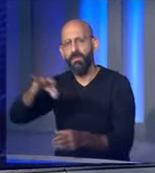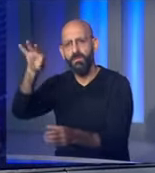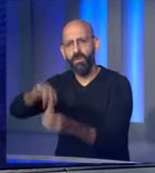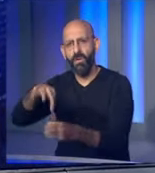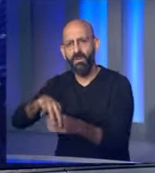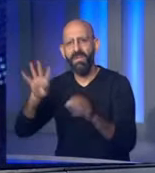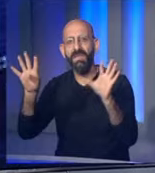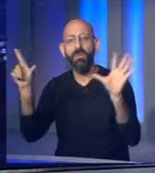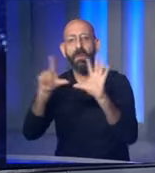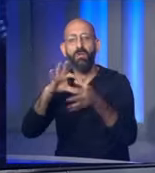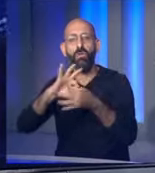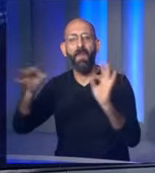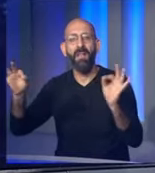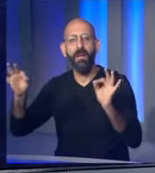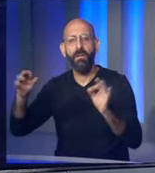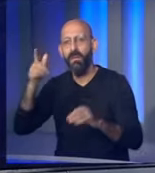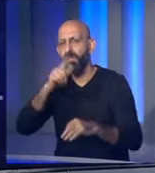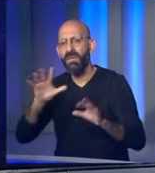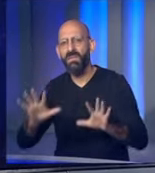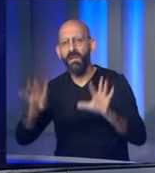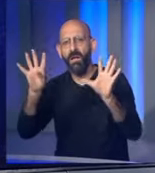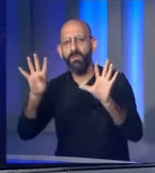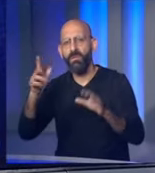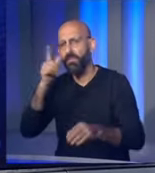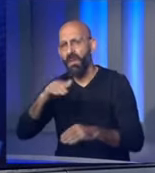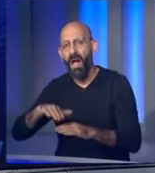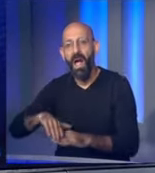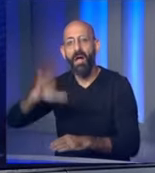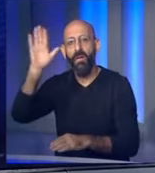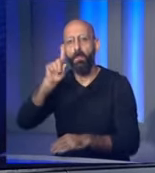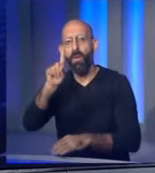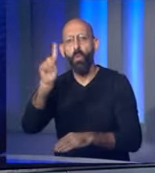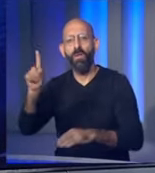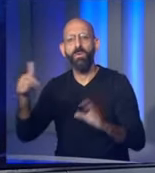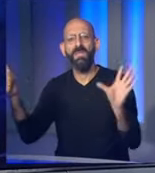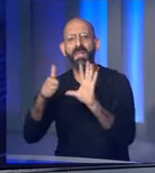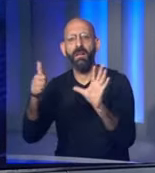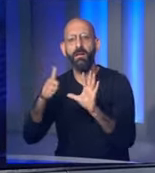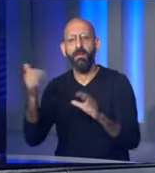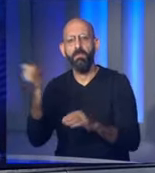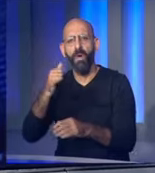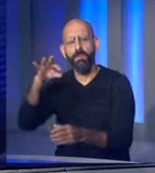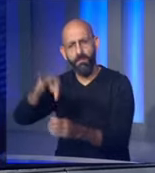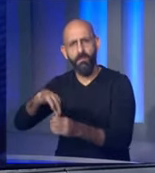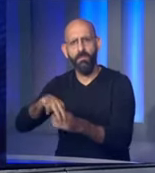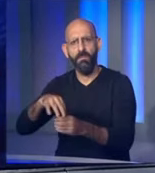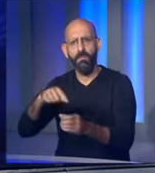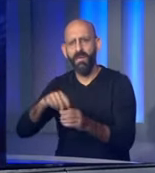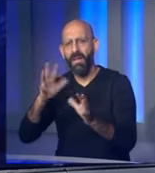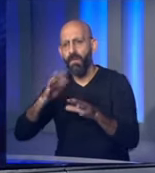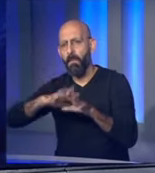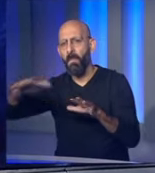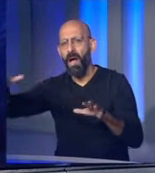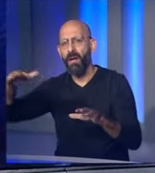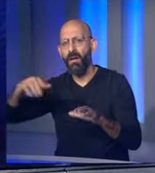المتحده صوتت خلال الدوره ال 79 للجمعيه العامه وللسن التا ع على التوالي باغلبيه ساحقه وهي